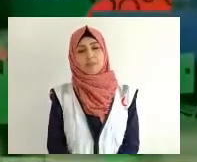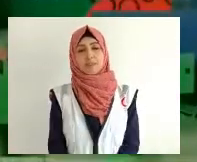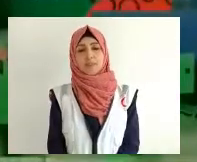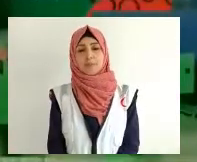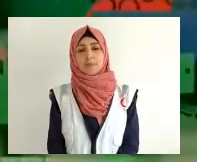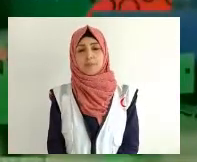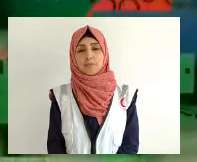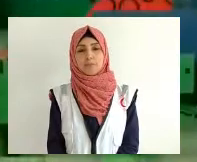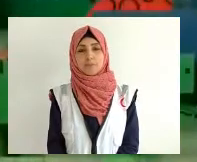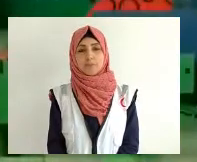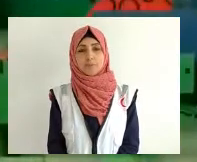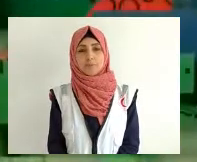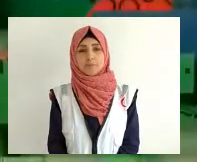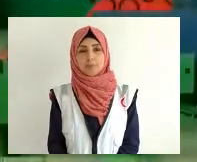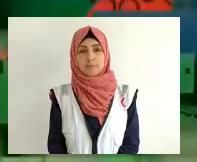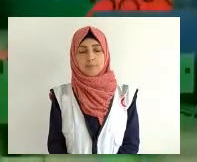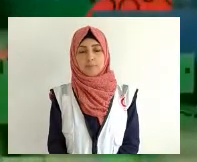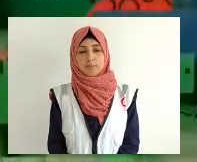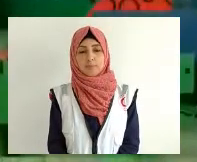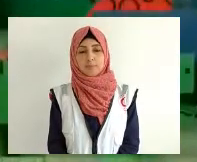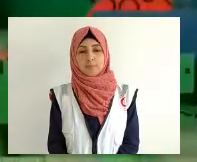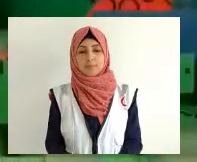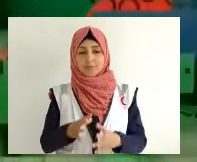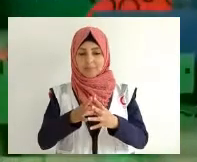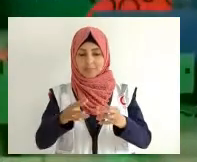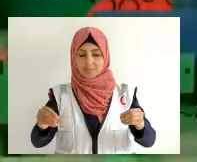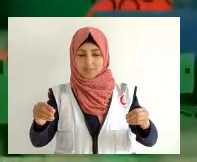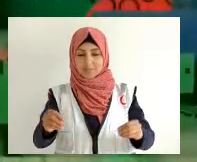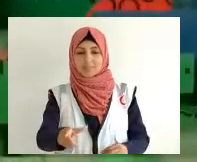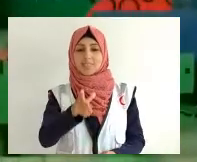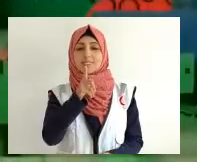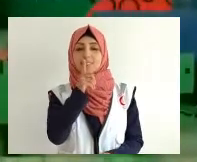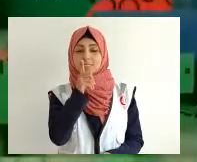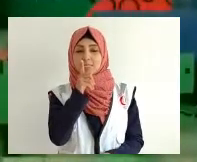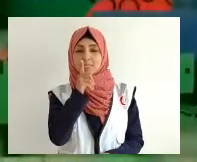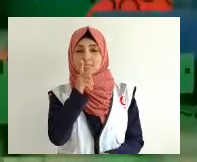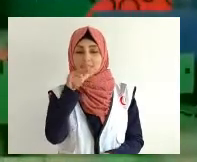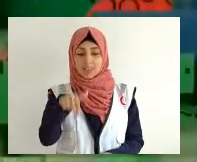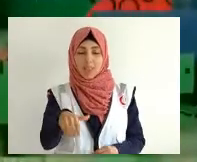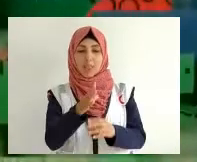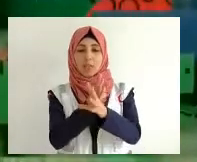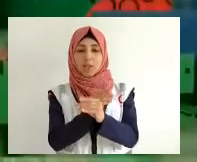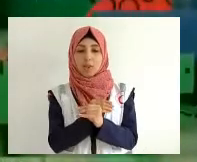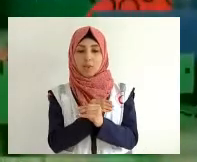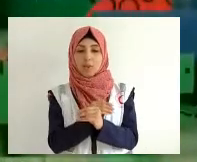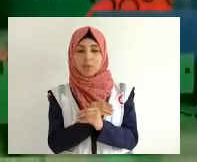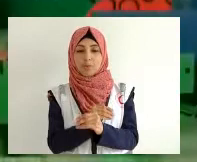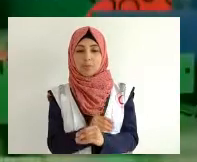هيك خلصنا قصتنا لليوم.